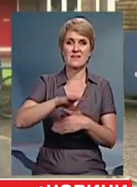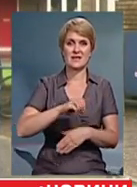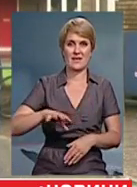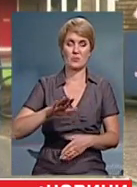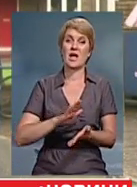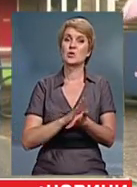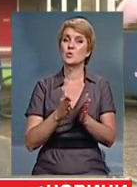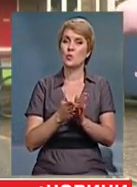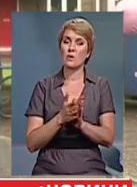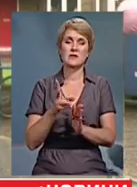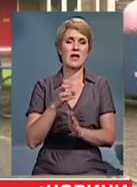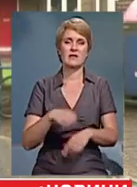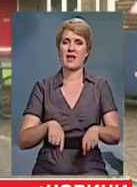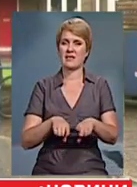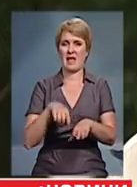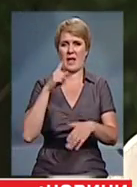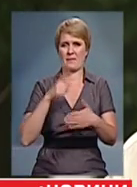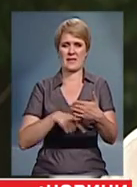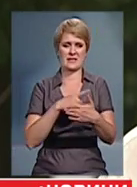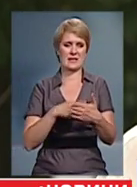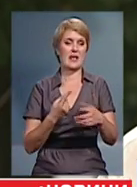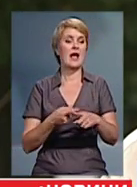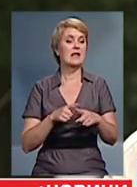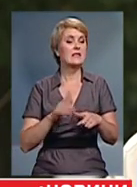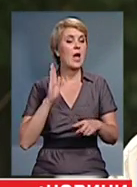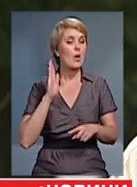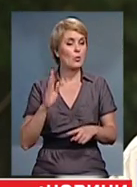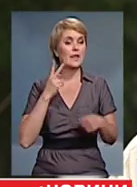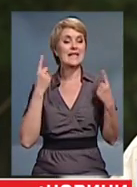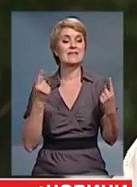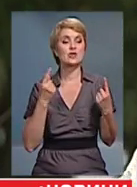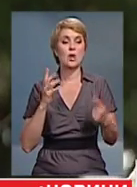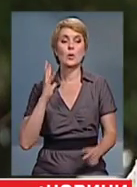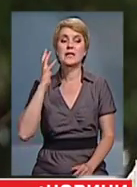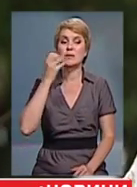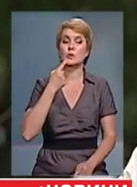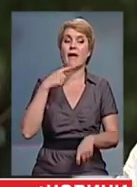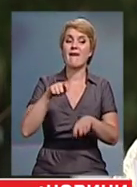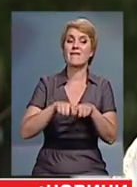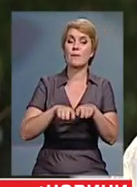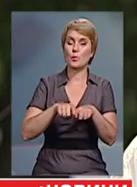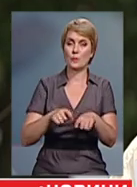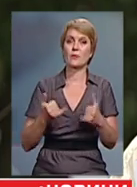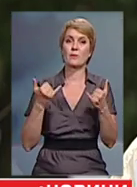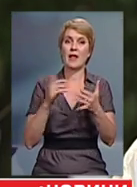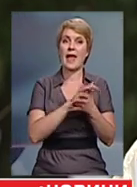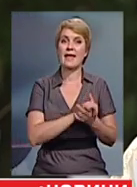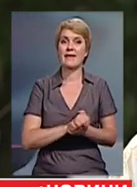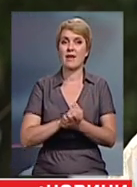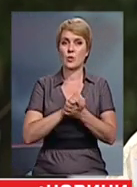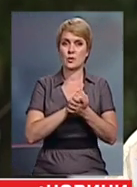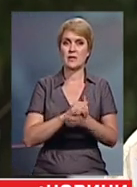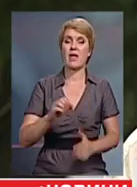настільки безнадійна, переконують українські експерти. Це буде, звичайно, серйозним випробуванням для єдності Європейського Союзу, в цьому я з